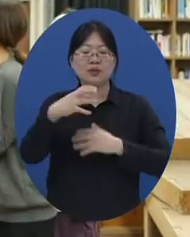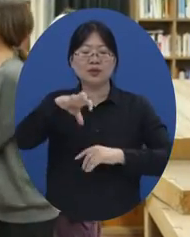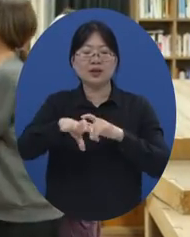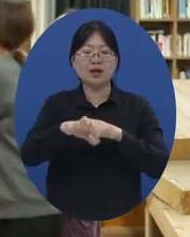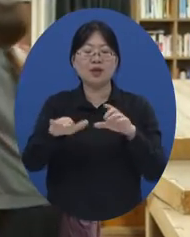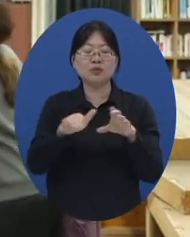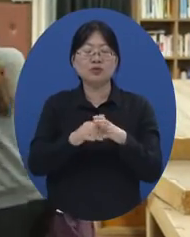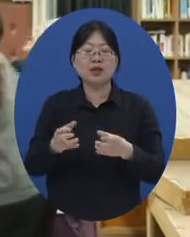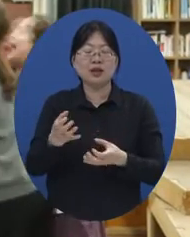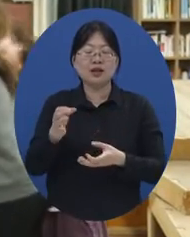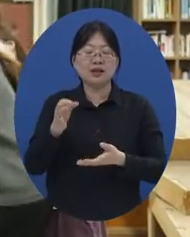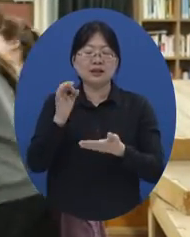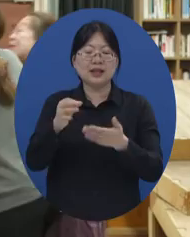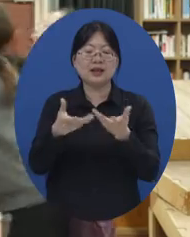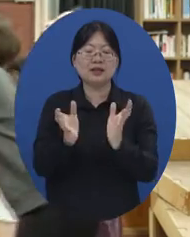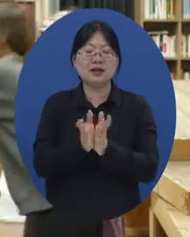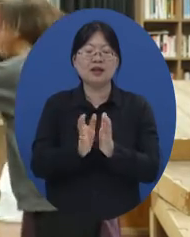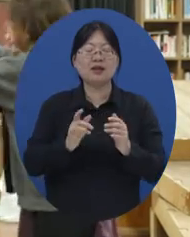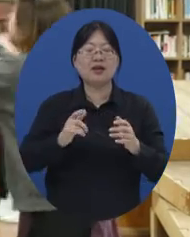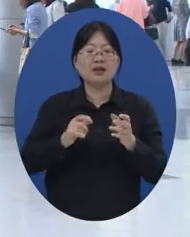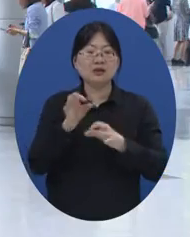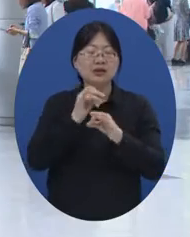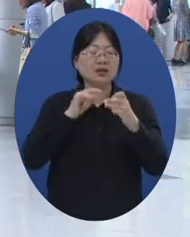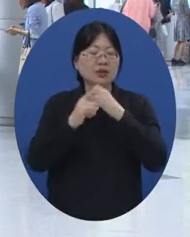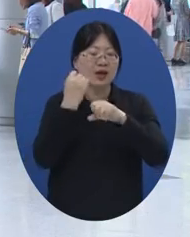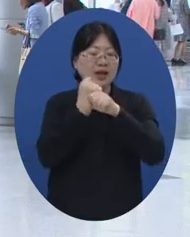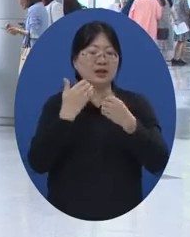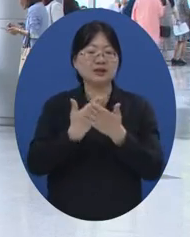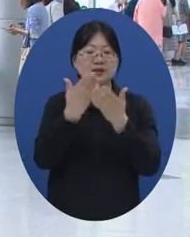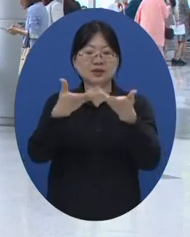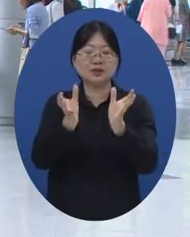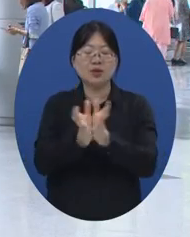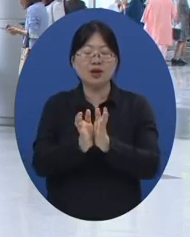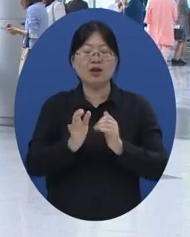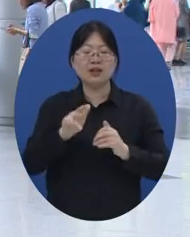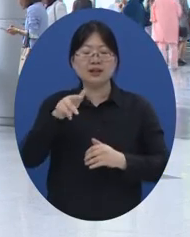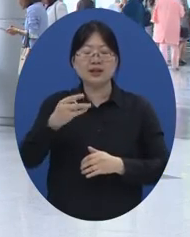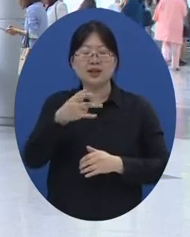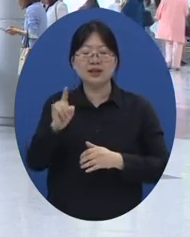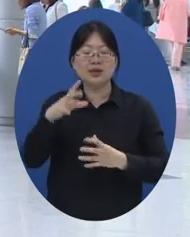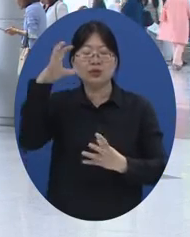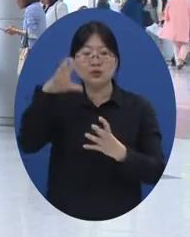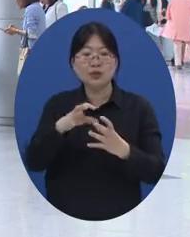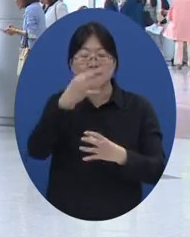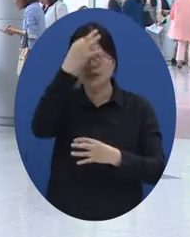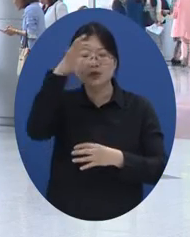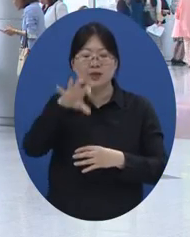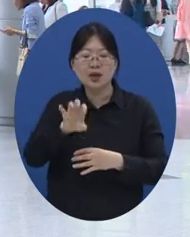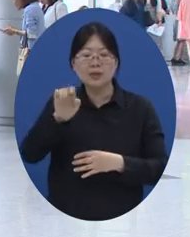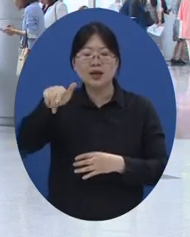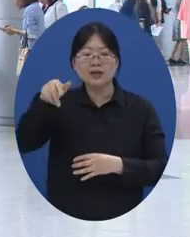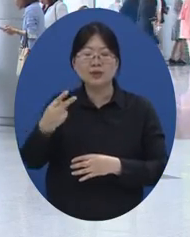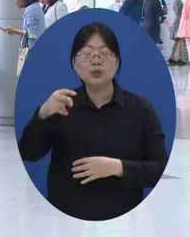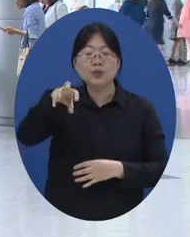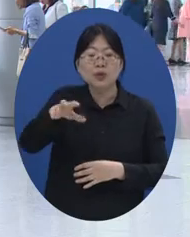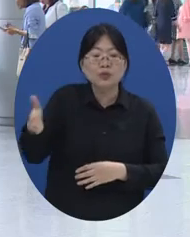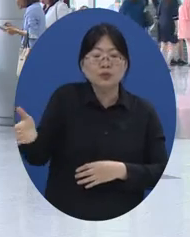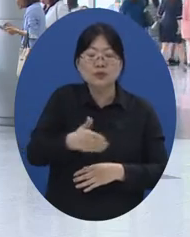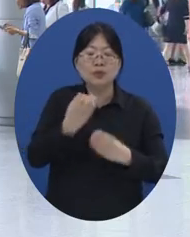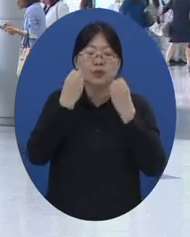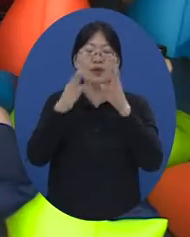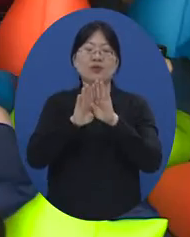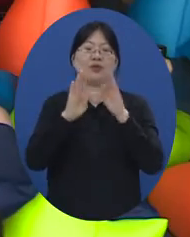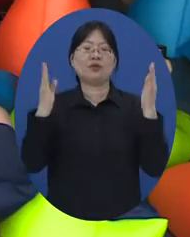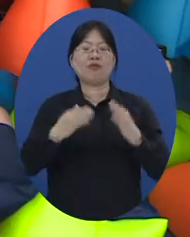경기문화재단 경기도 경제 과학 진흥원 차세대 융합기술을 판교 스타트업 캠퍼스 부터 새롭게 을